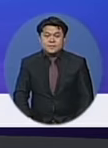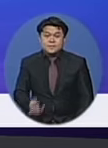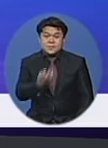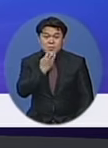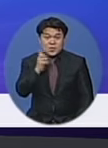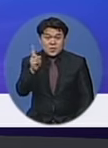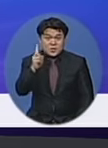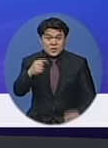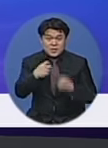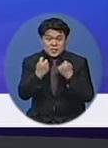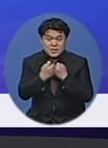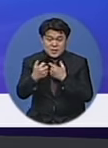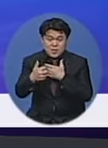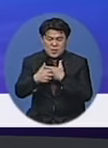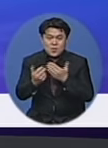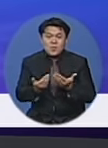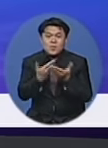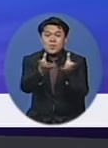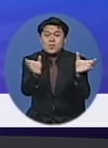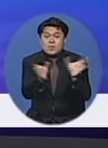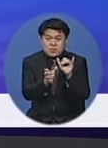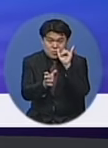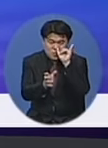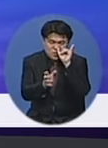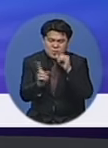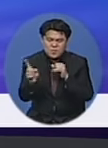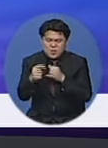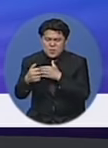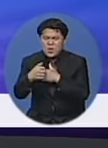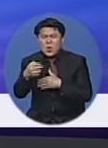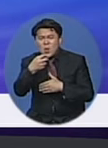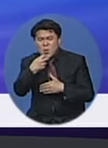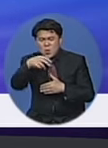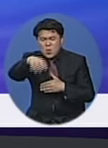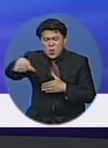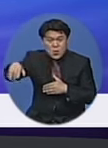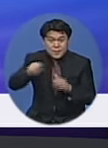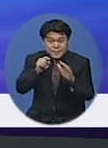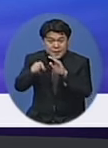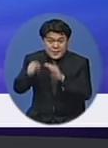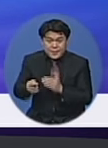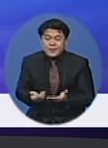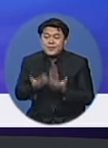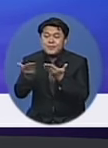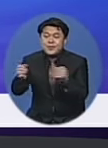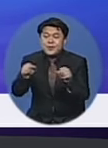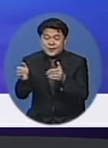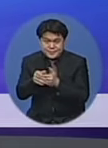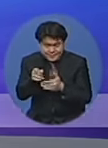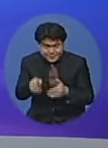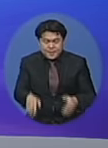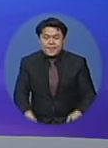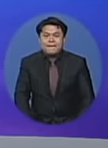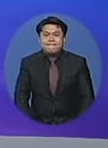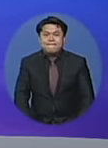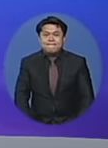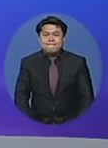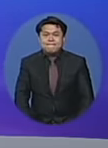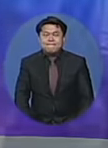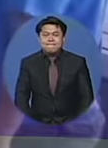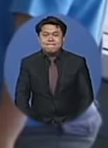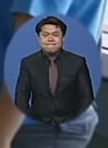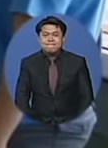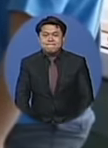서울의 한 민간 의료 봉사단체가 의료 시설이 부족한 지역을 찾아 의료 봉사 활동을 펼쳤습니다.